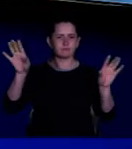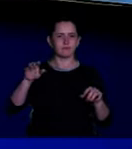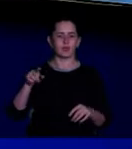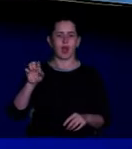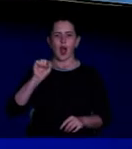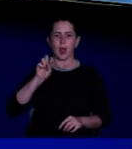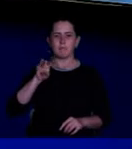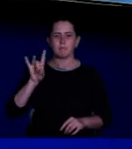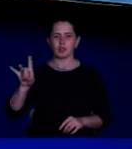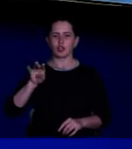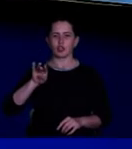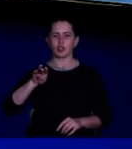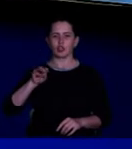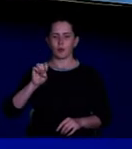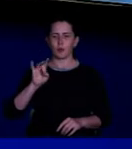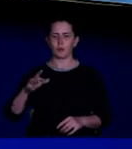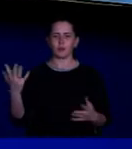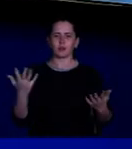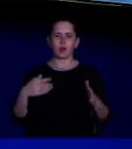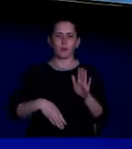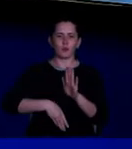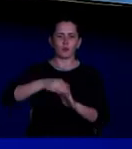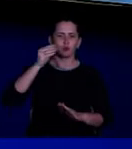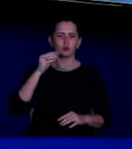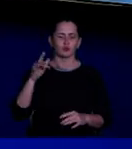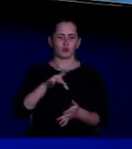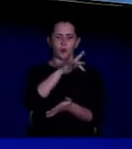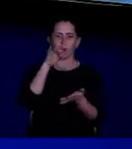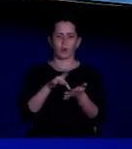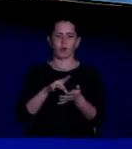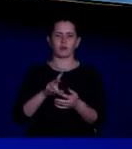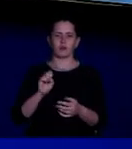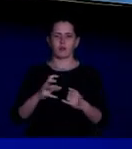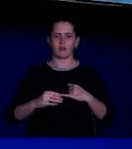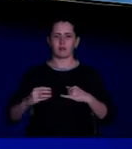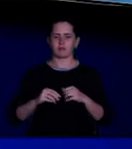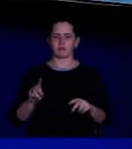Тимура Самарканд стал лучшим городом на земле.